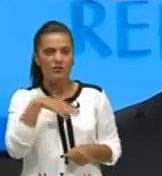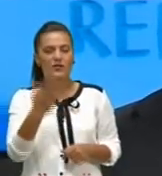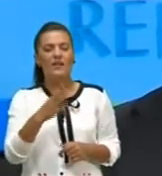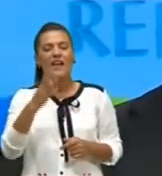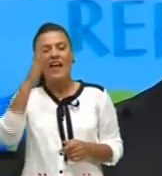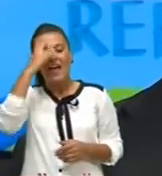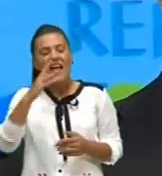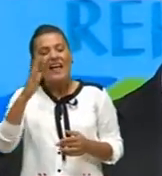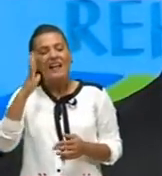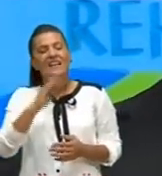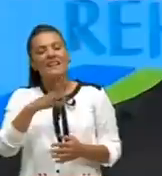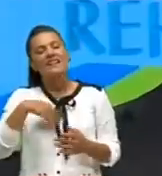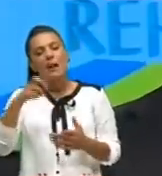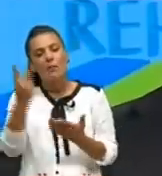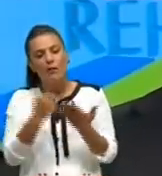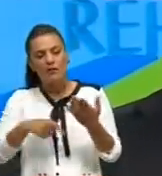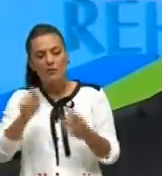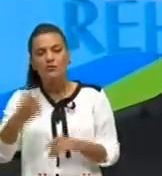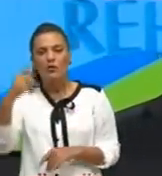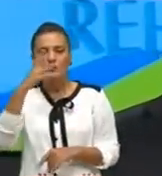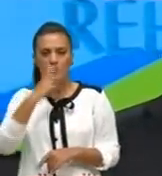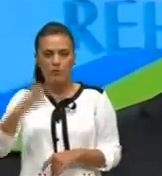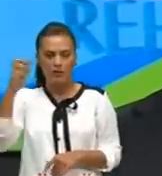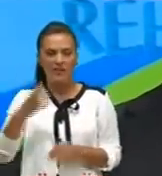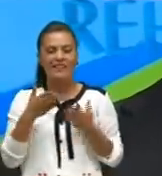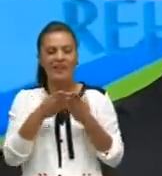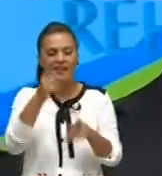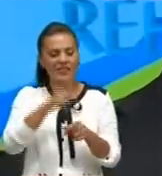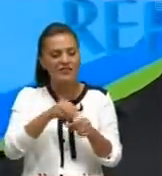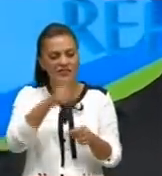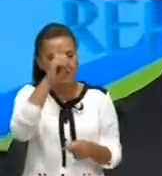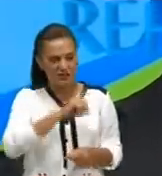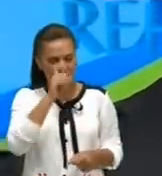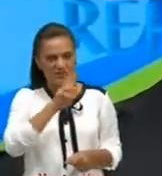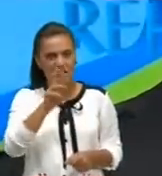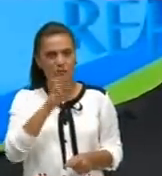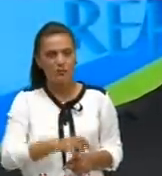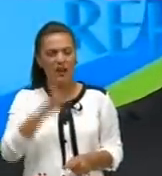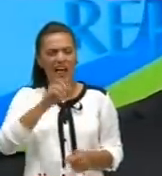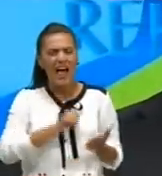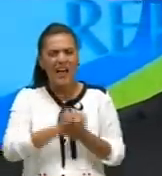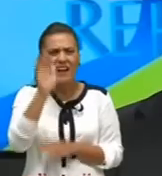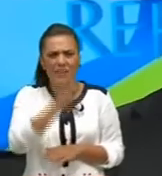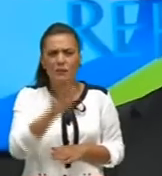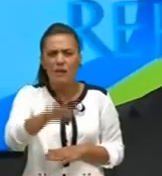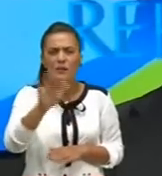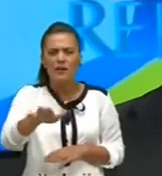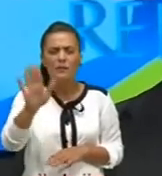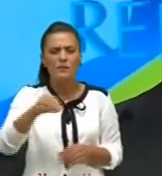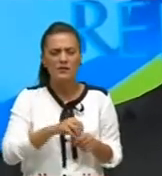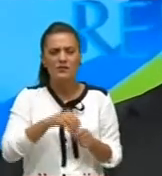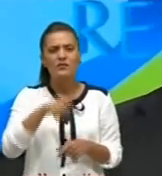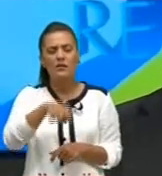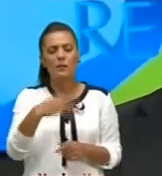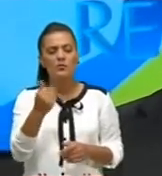rapor hazırlıyorsunuz yarışmadan önce. O 90 puan. Teknenin işçiliği 20 slalom. Puan üzerinden. Attığınız her adımdan puan alıyorsunuz. Tabii tabii. Slalom etabı var.